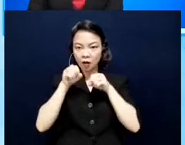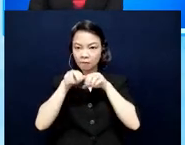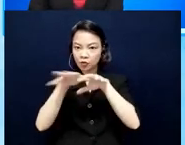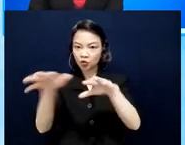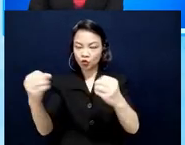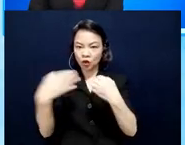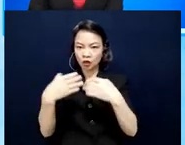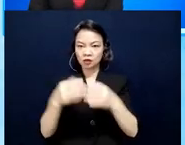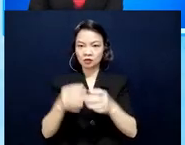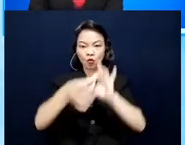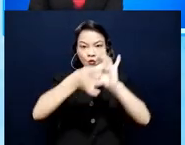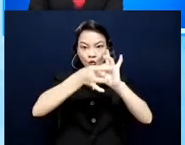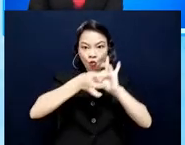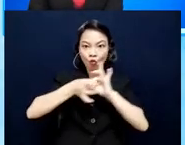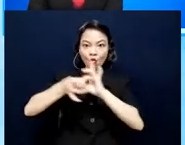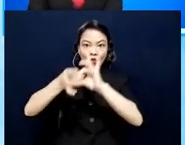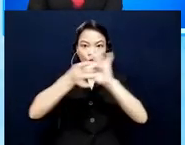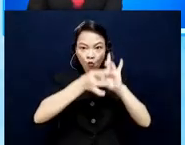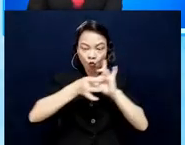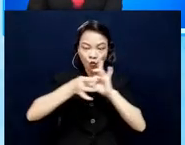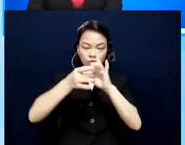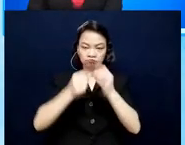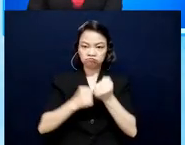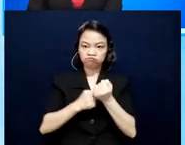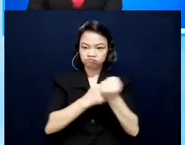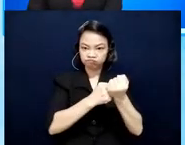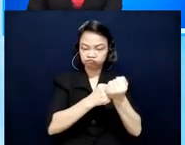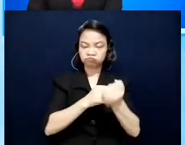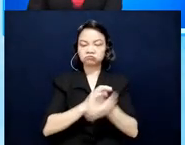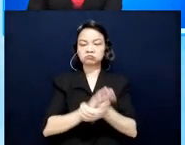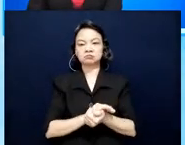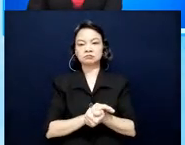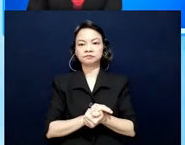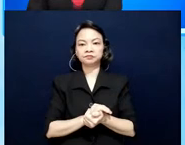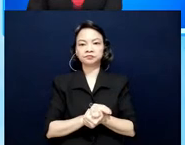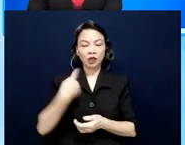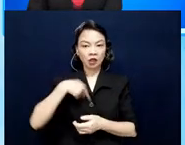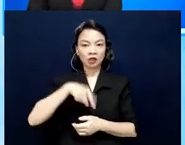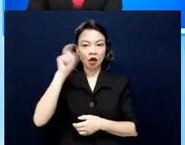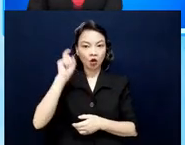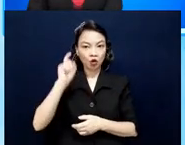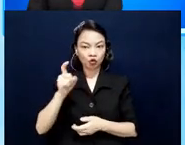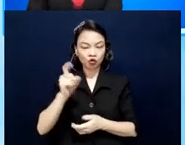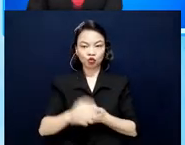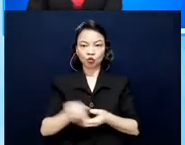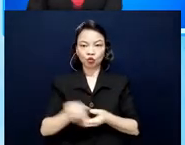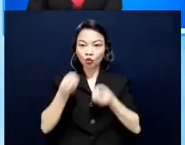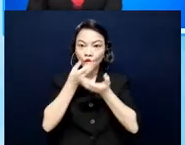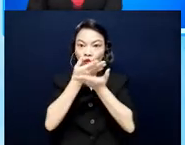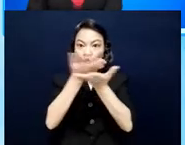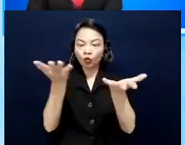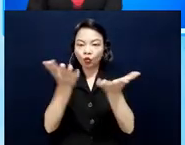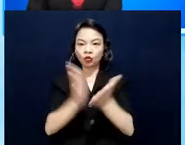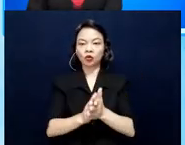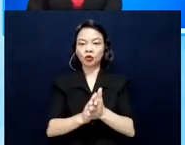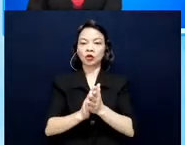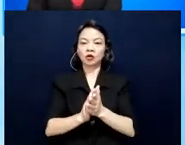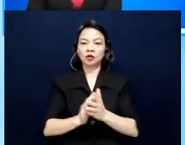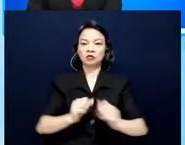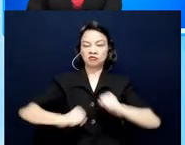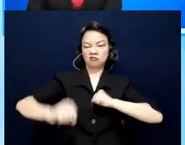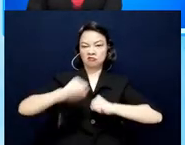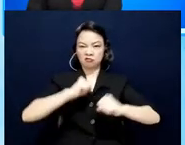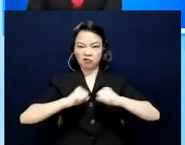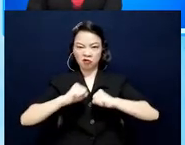saling berkontribusi. Untuk itu, kita perlu terus menggaungkan serta membudayakan gerakan masyarakat